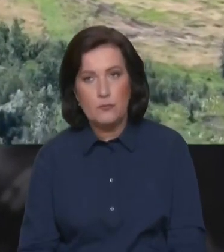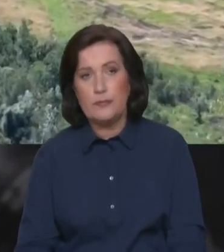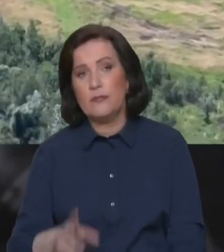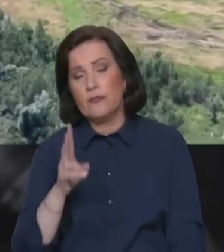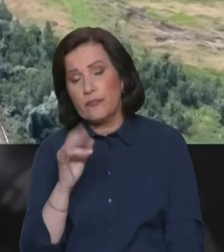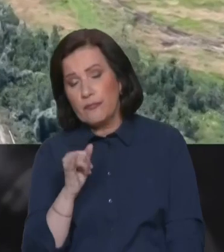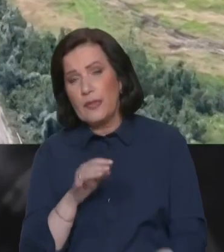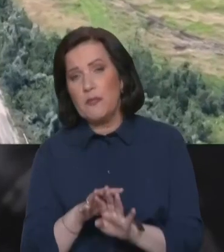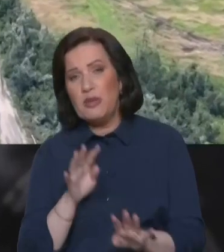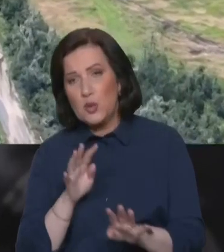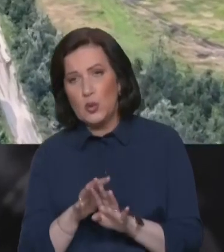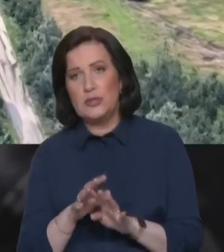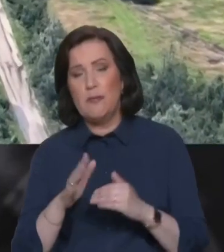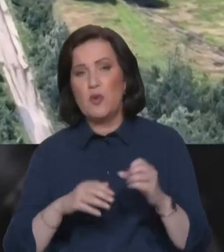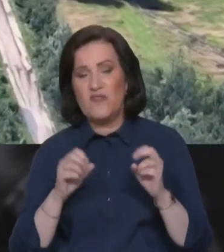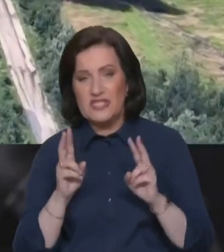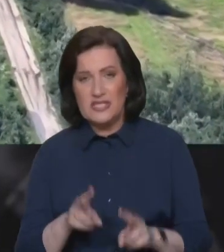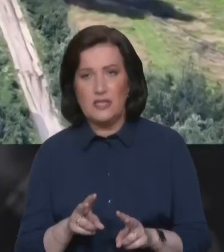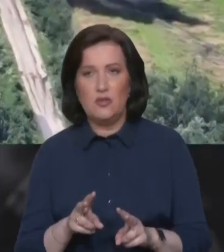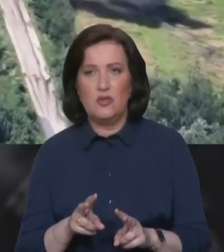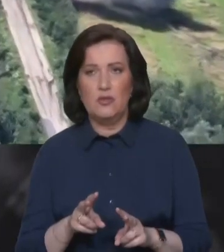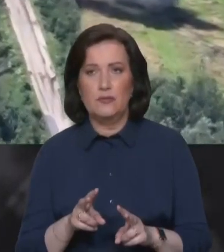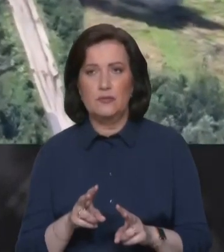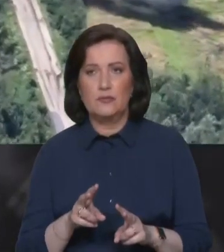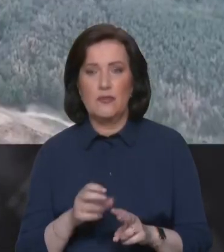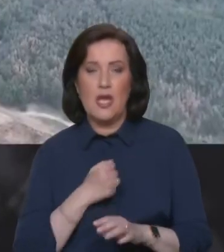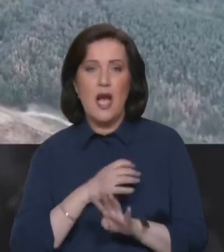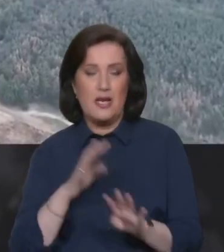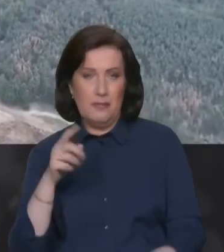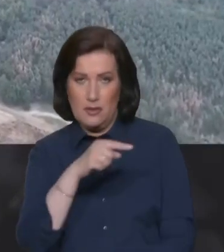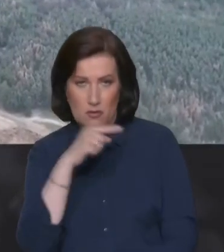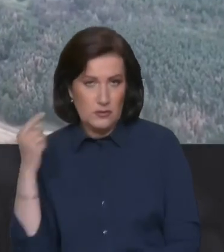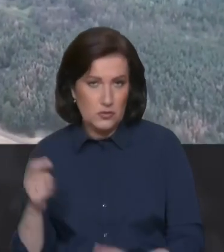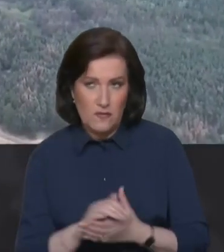Ну, підрозділи професійної армії РФ